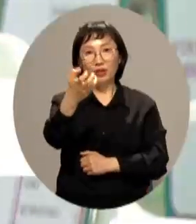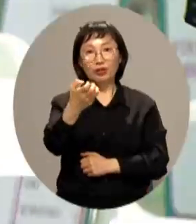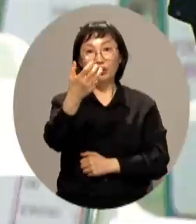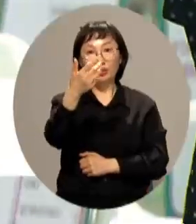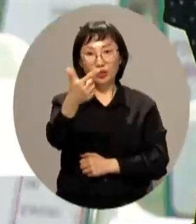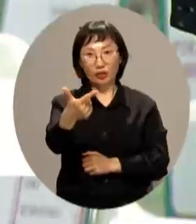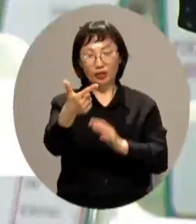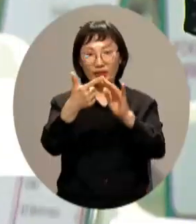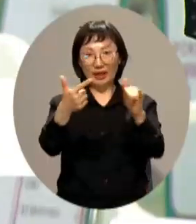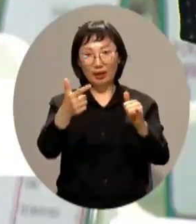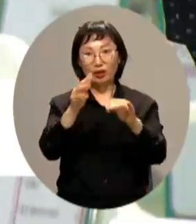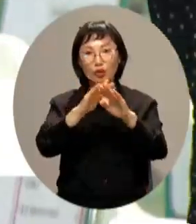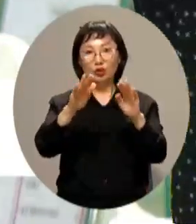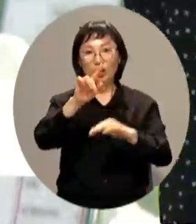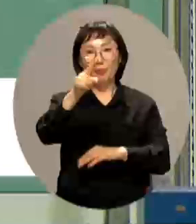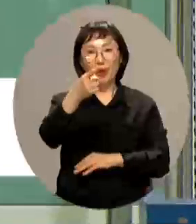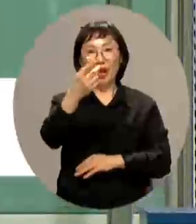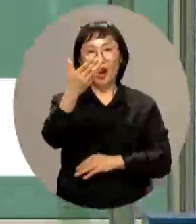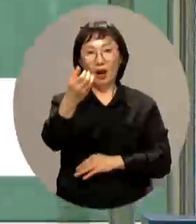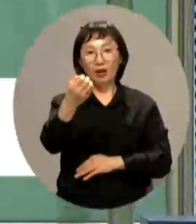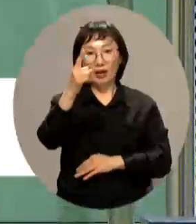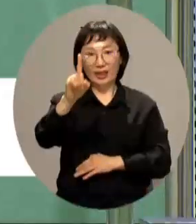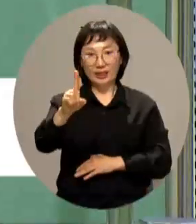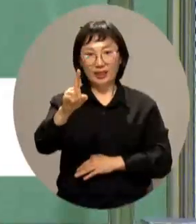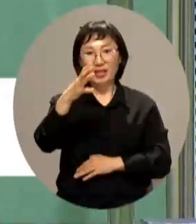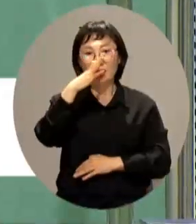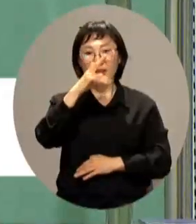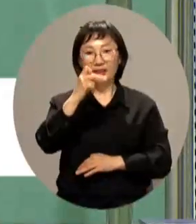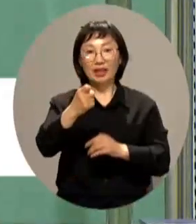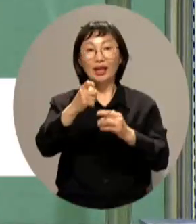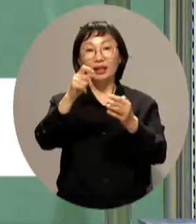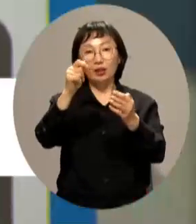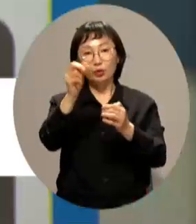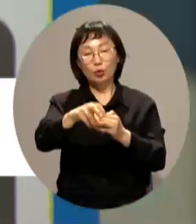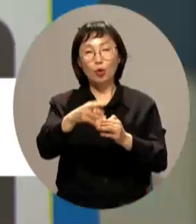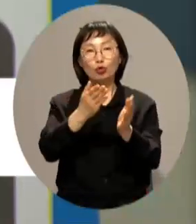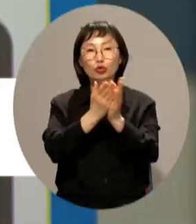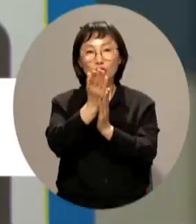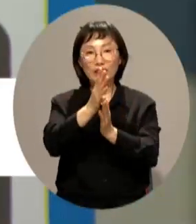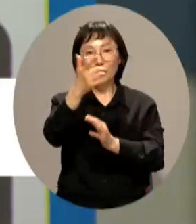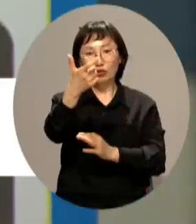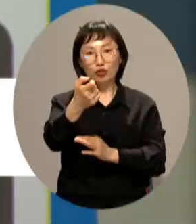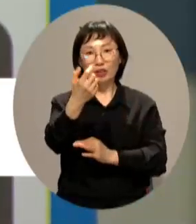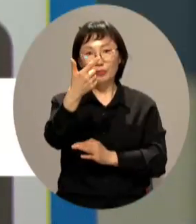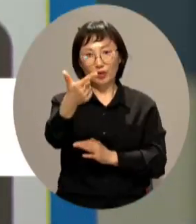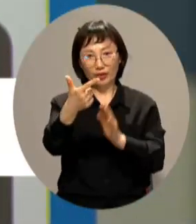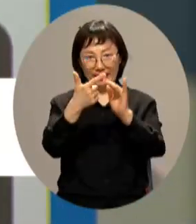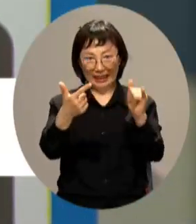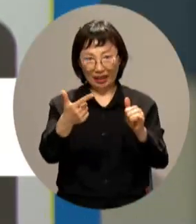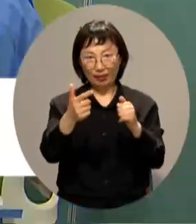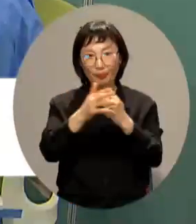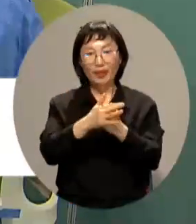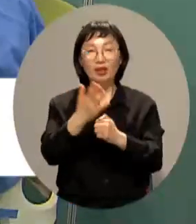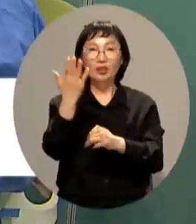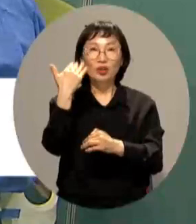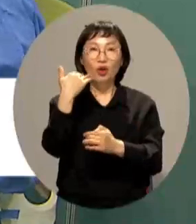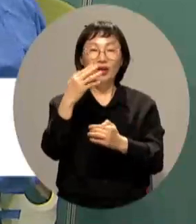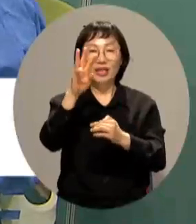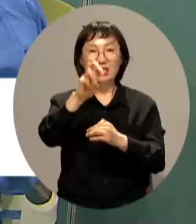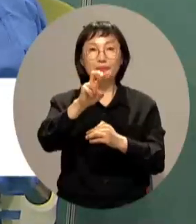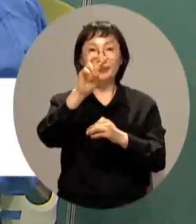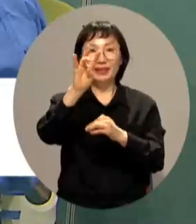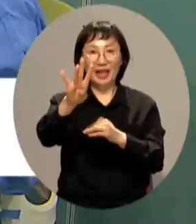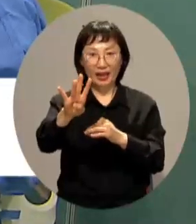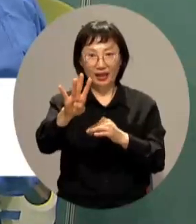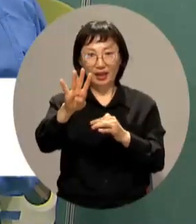전주 100 91명 익산 백수 물 6명 분산 66명 등의 기록했으며 지난 달 24일